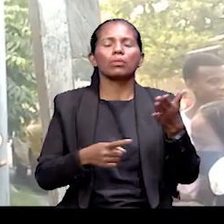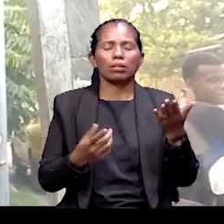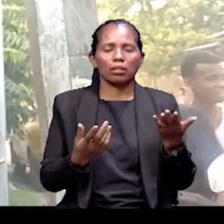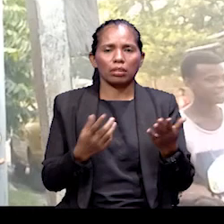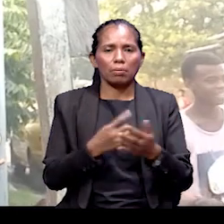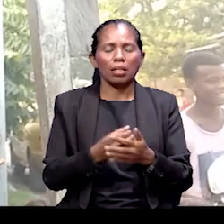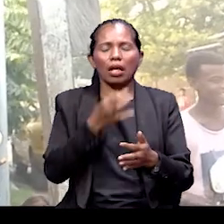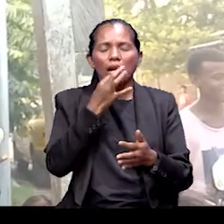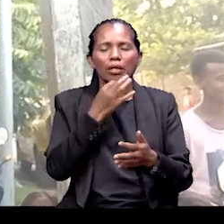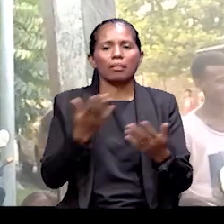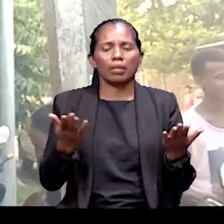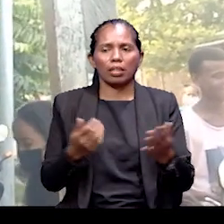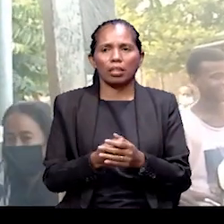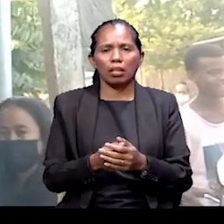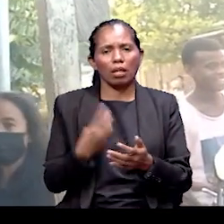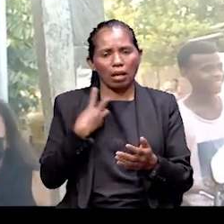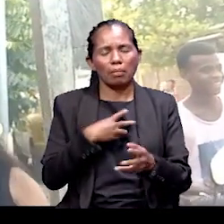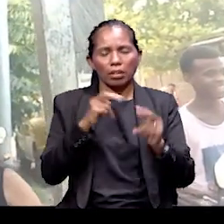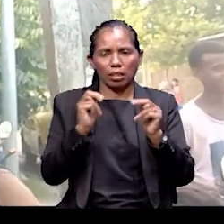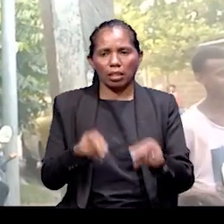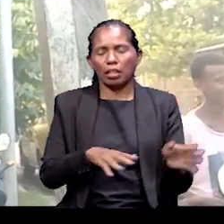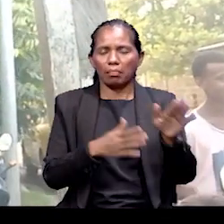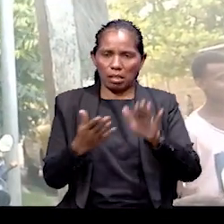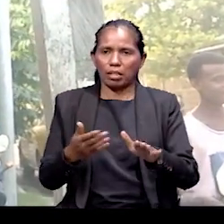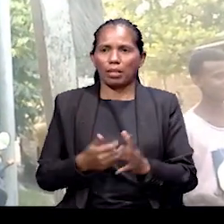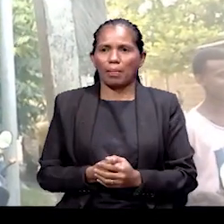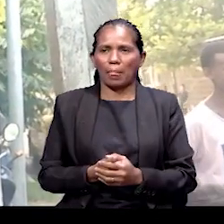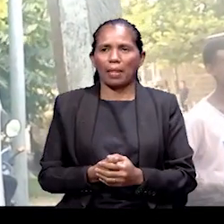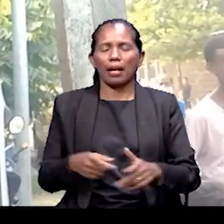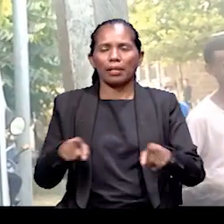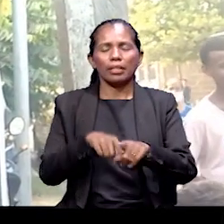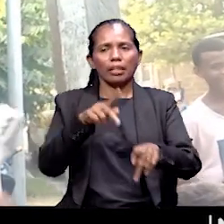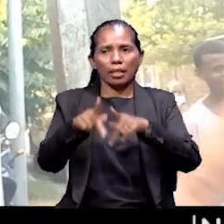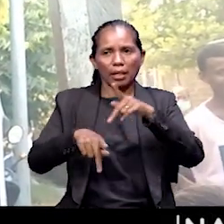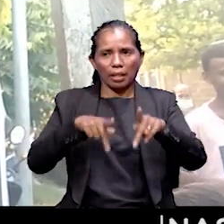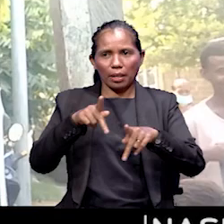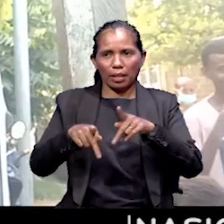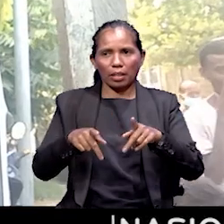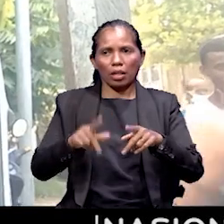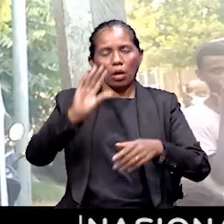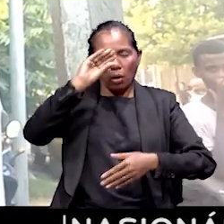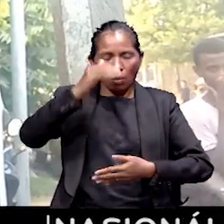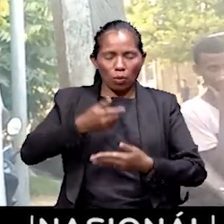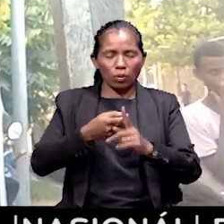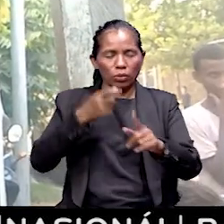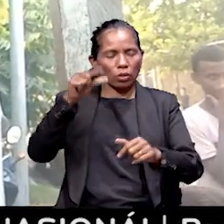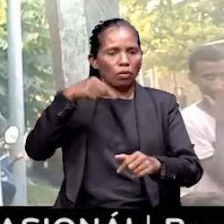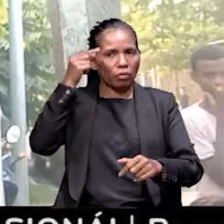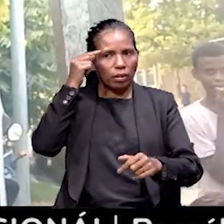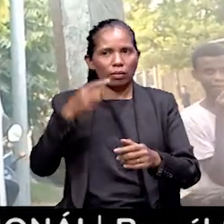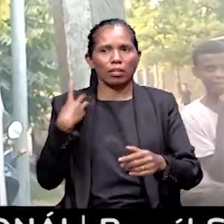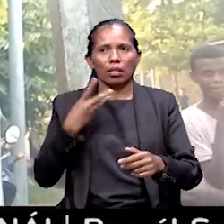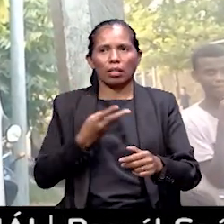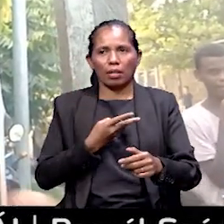mate. Mudar ini ya ane sam sida daun ga ane san kuan usi gobernu cira ang istari dane ami